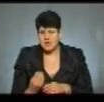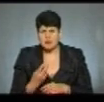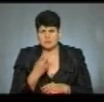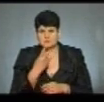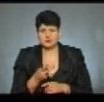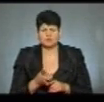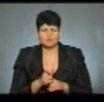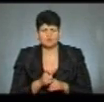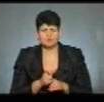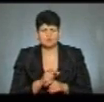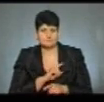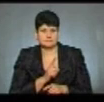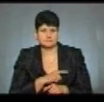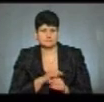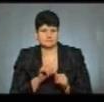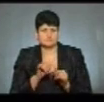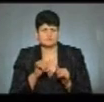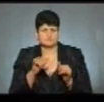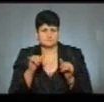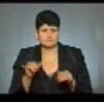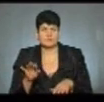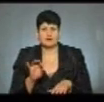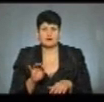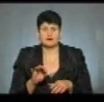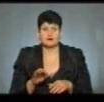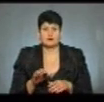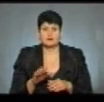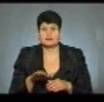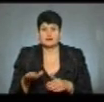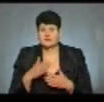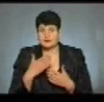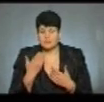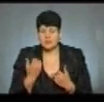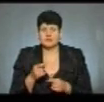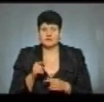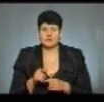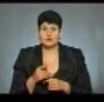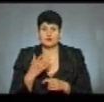дуже різко зросла кількість відсутніх дітей, яка вона, наприклад,